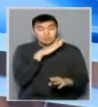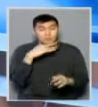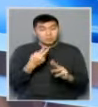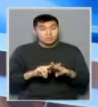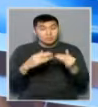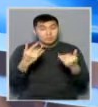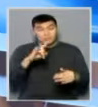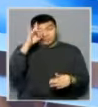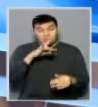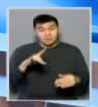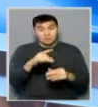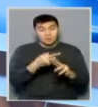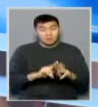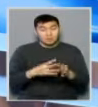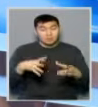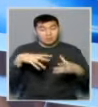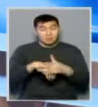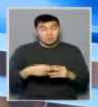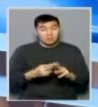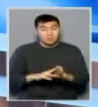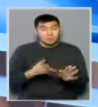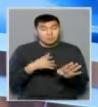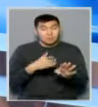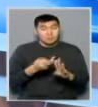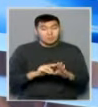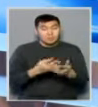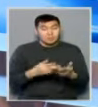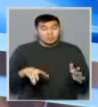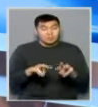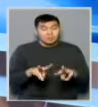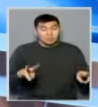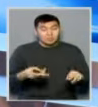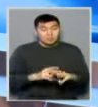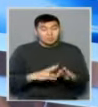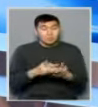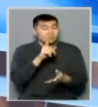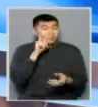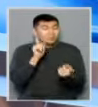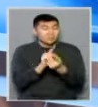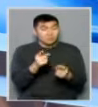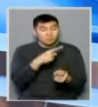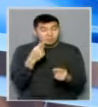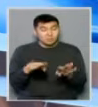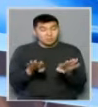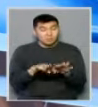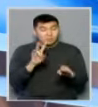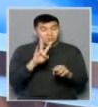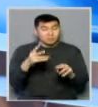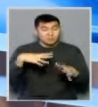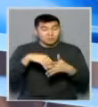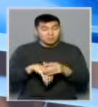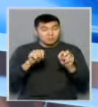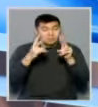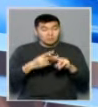туралы Қазақстан Республикасының парламенті мәжілісінің депутаты Ғани Әбдіғаниұлы өңір жастарымен кездесуінде айтты. Нұрсұлтаннан